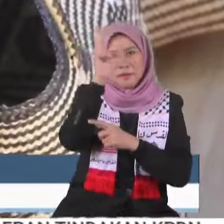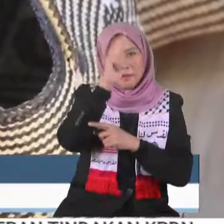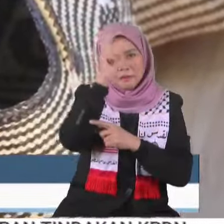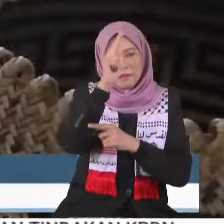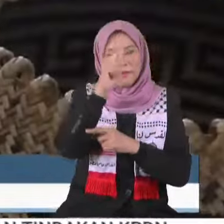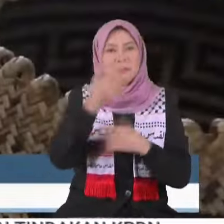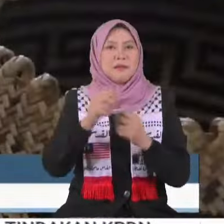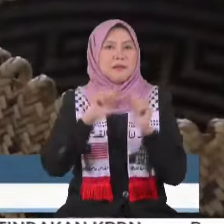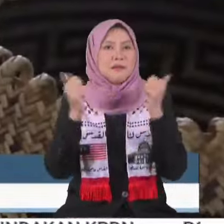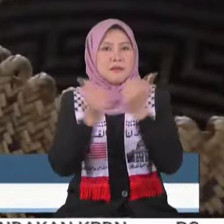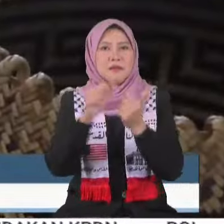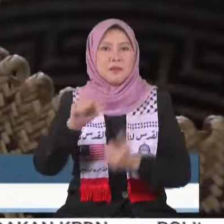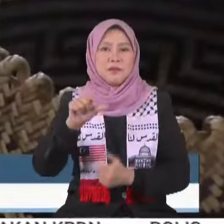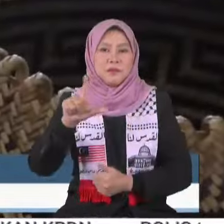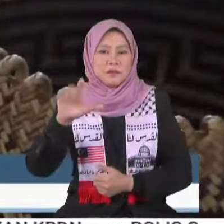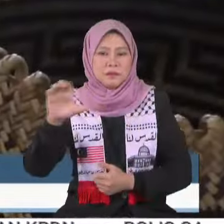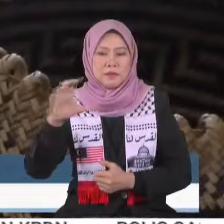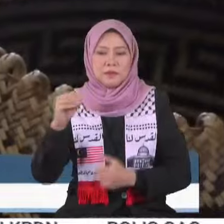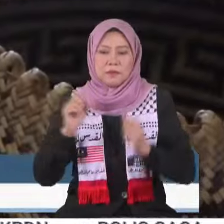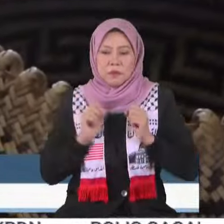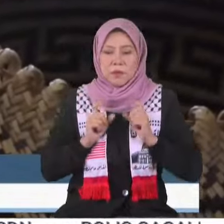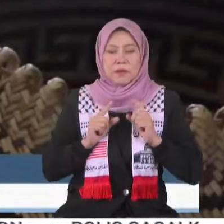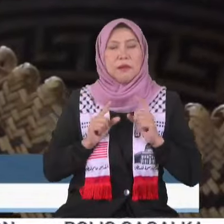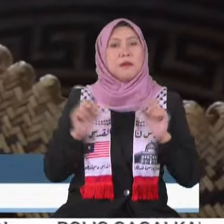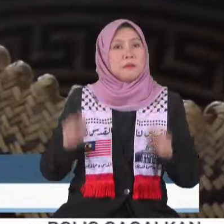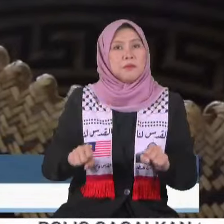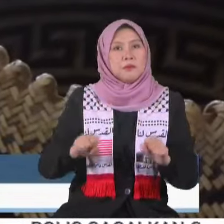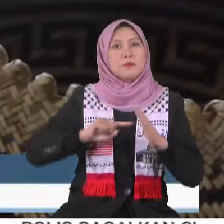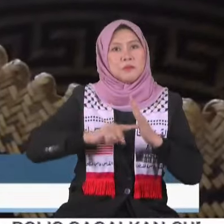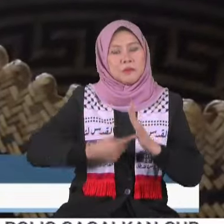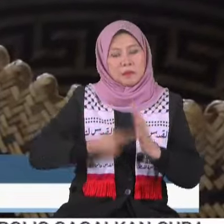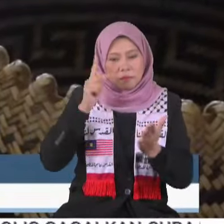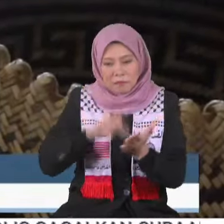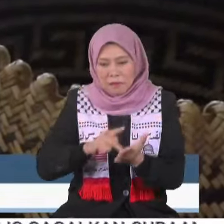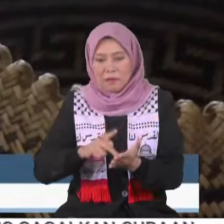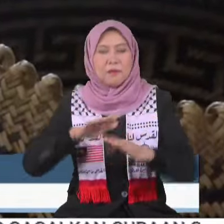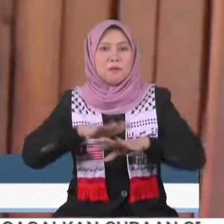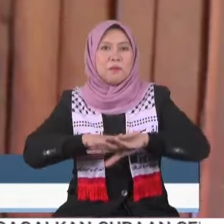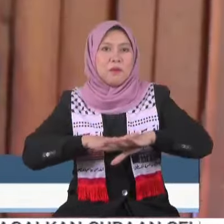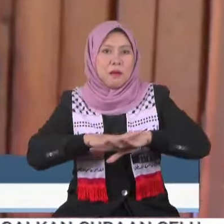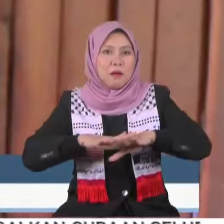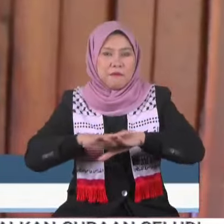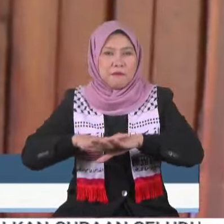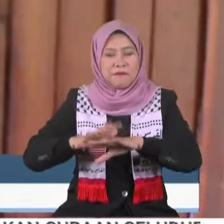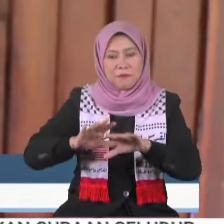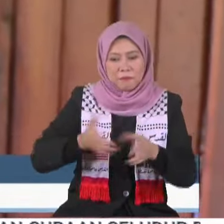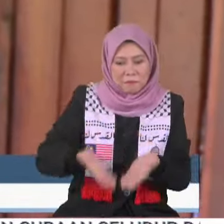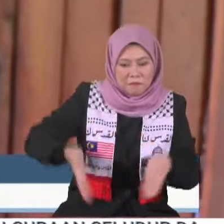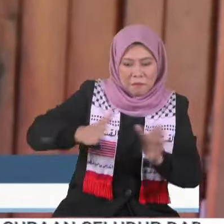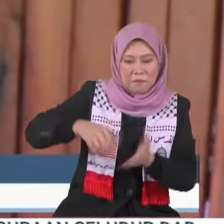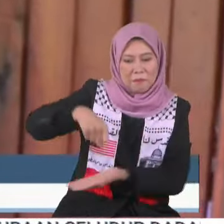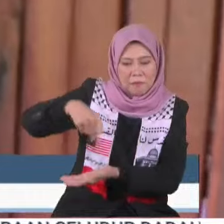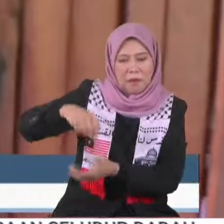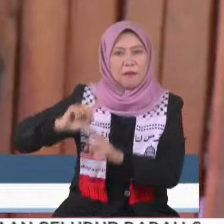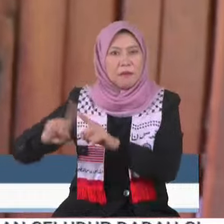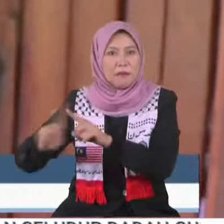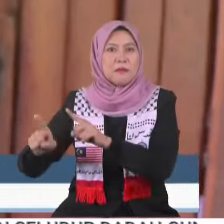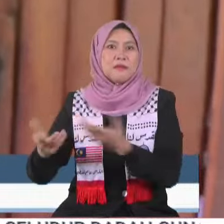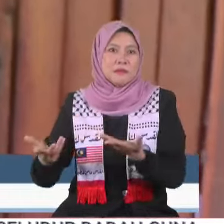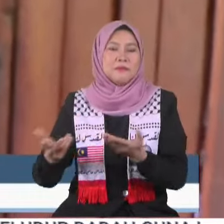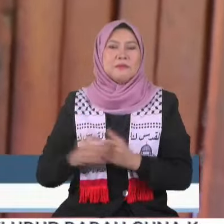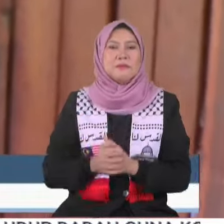agensi, JLC dan juga pihak swasta untuk mula menggunakan produk-produk kraft berbanding dengan produk-produk luar yang kita kata